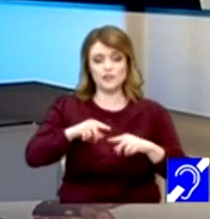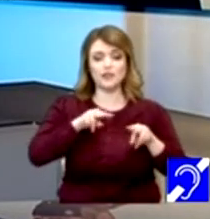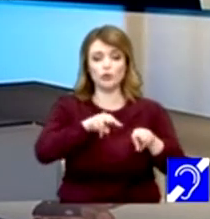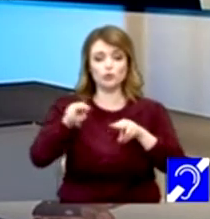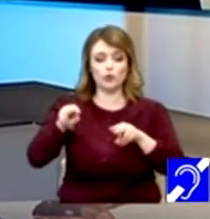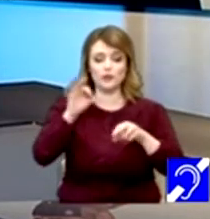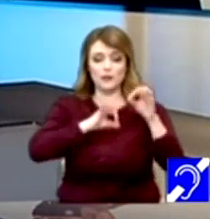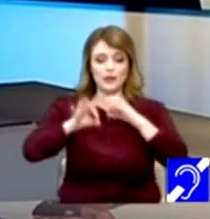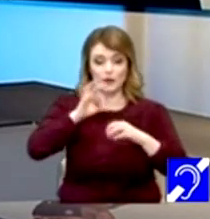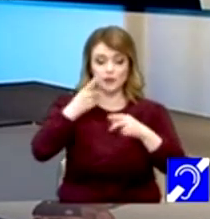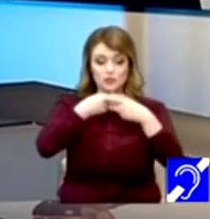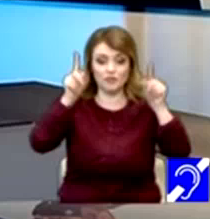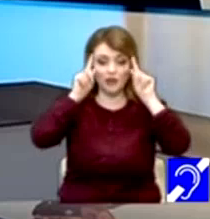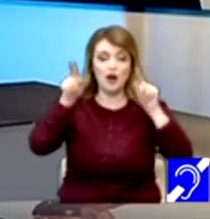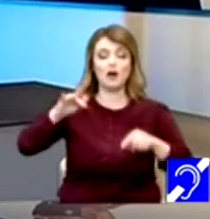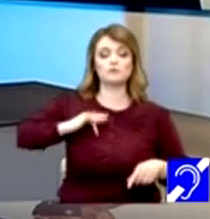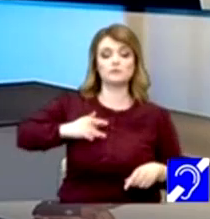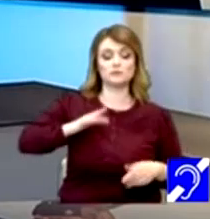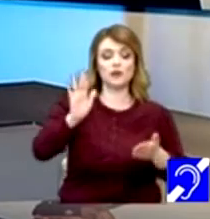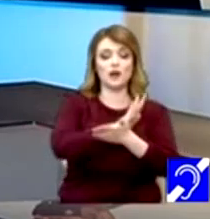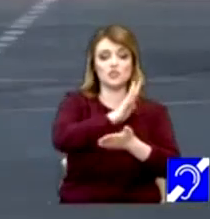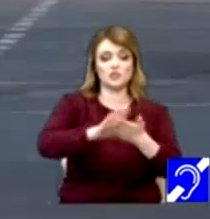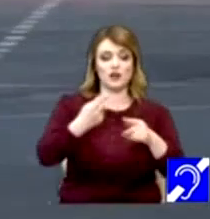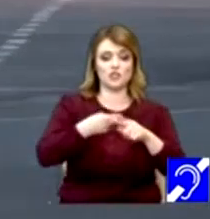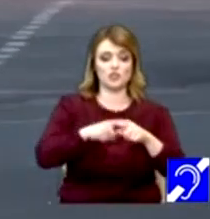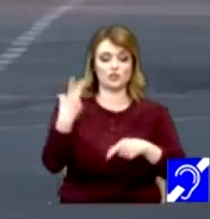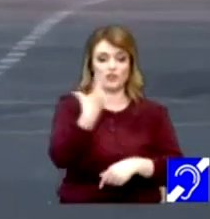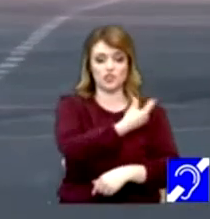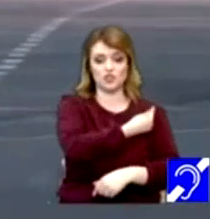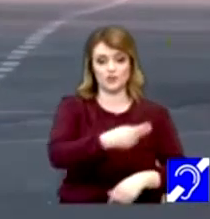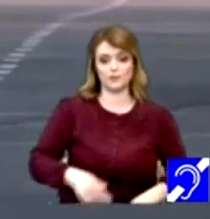a pus la îndoială calitatea serului.